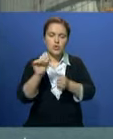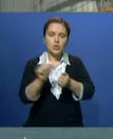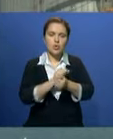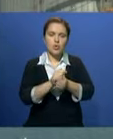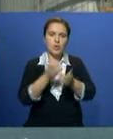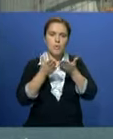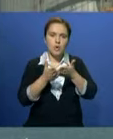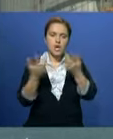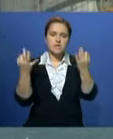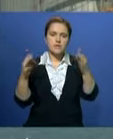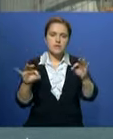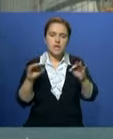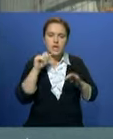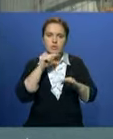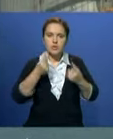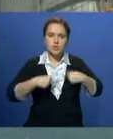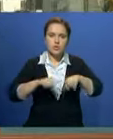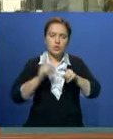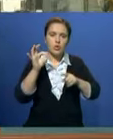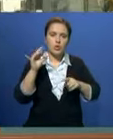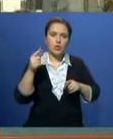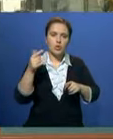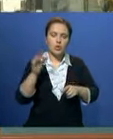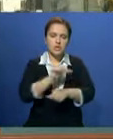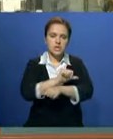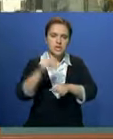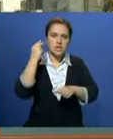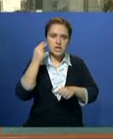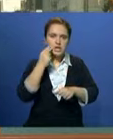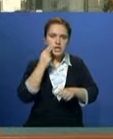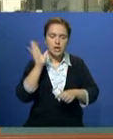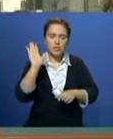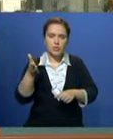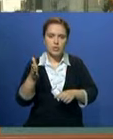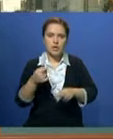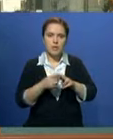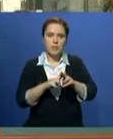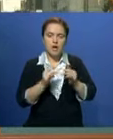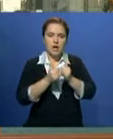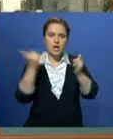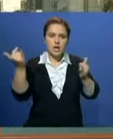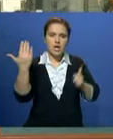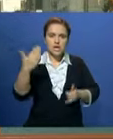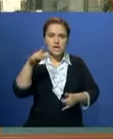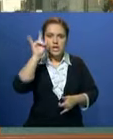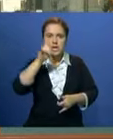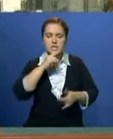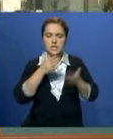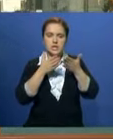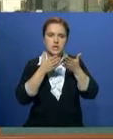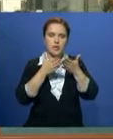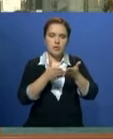в свободной экономической зоне Харгос, создание и развитие сухогрузного казахстанского флота в лице компании «КТЖ Экспресс Шиппинг»